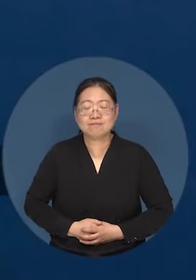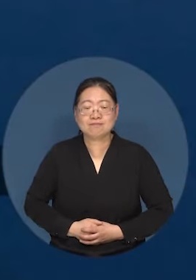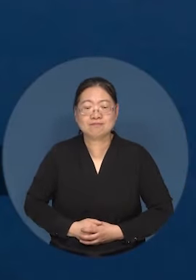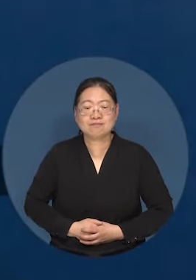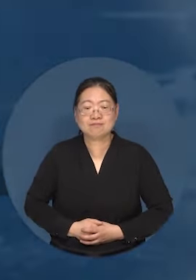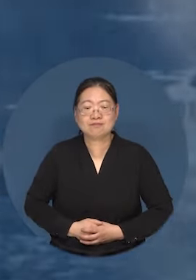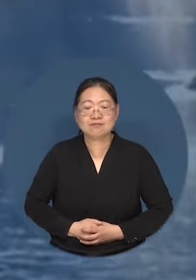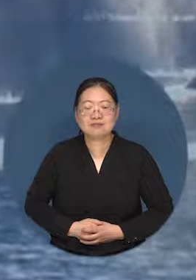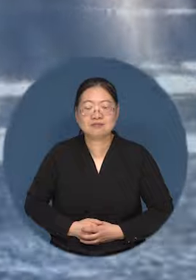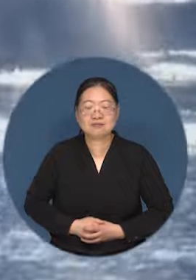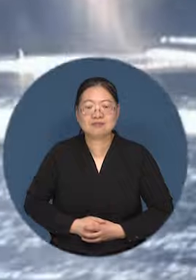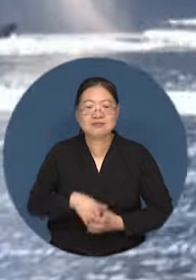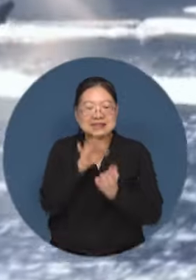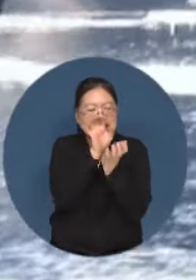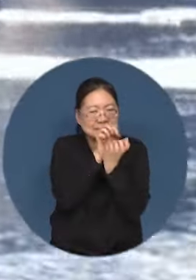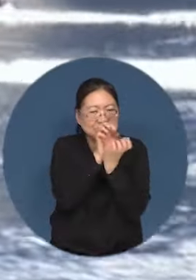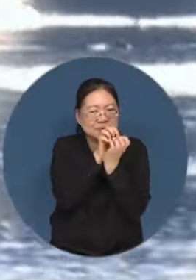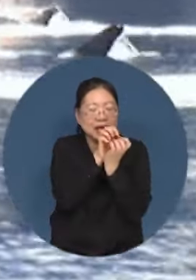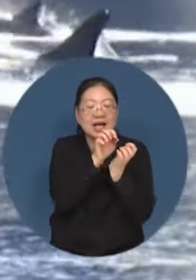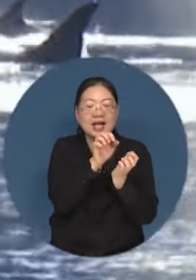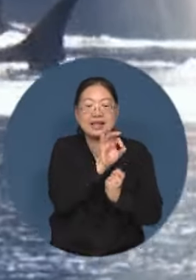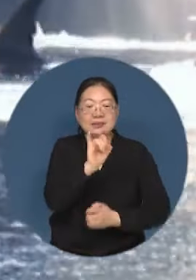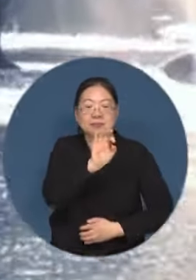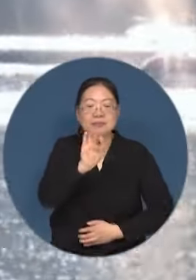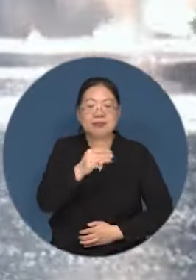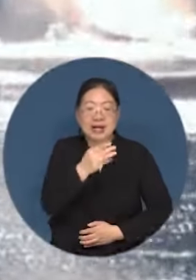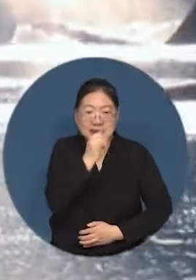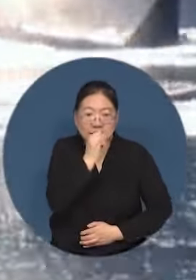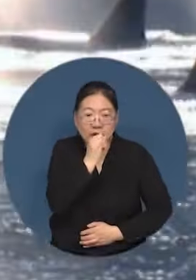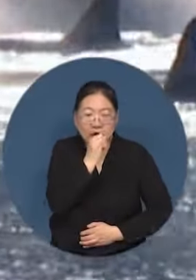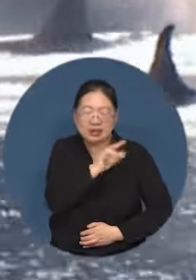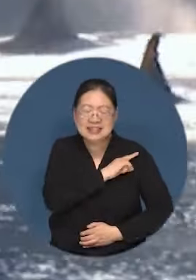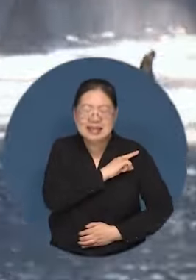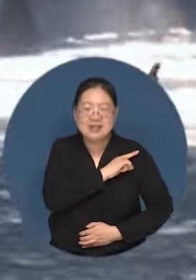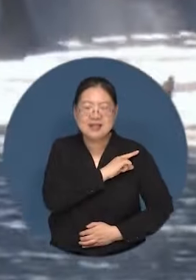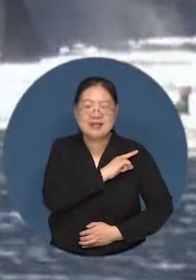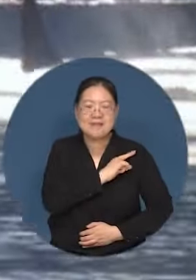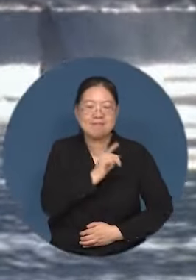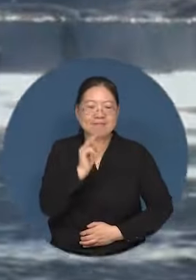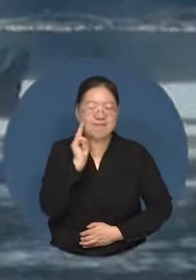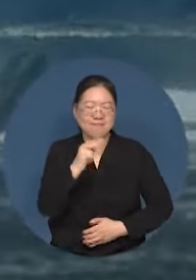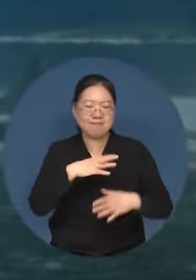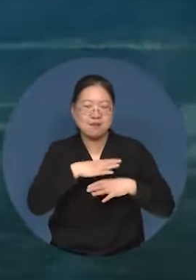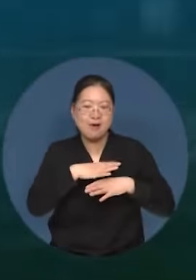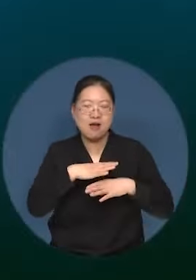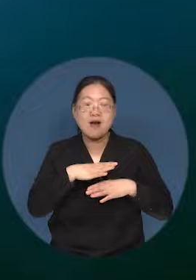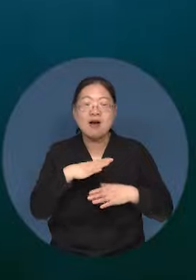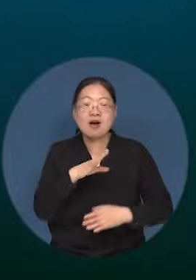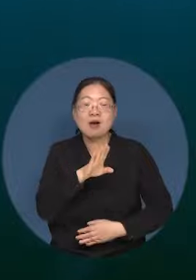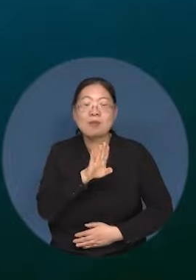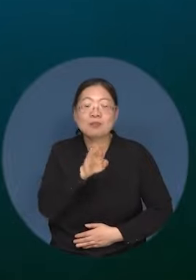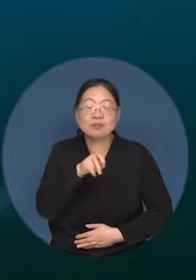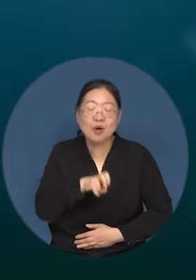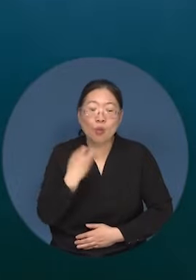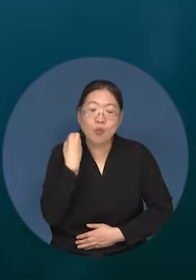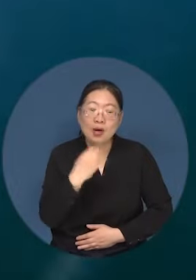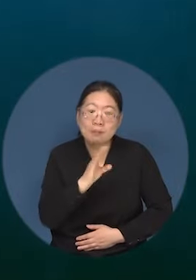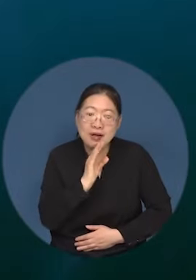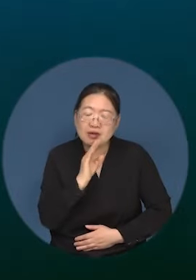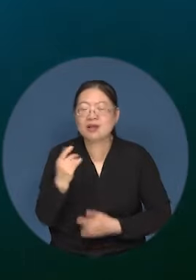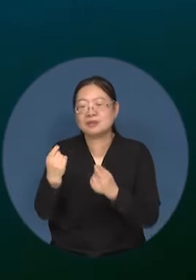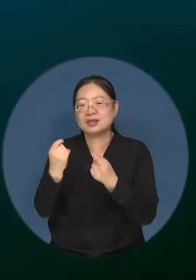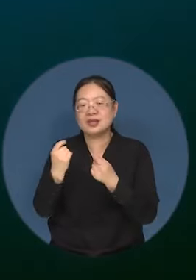그리고 이빨이 있는 고래 중에 제일 포악한 게 범고래 아닙니까 혹시? 그렇죠. 범고래가 가장 해양